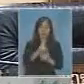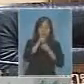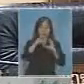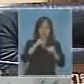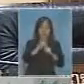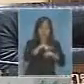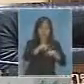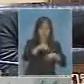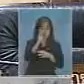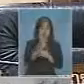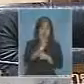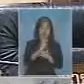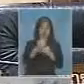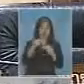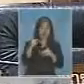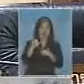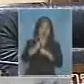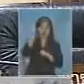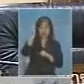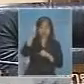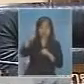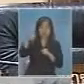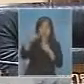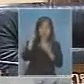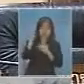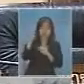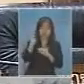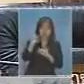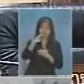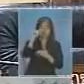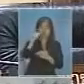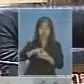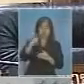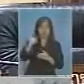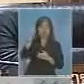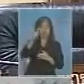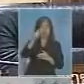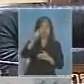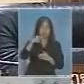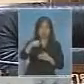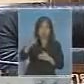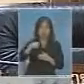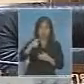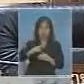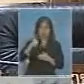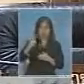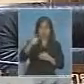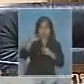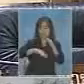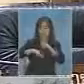ใจแล้วที่ท่านอภิปรายมาเมื่อสักครู่เนี่ยเรียนในความเคารพคุณอัตพรกับผมก็ชอบกันเอาหลักฐานม